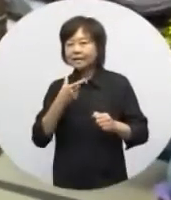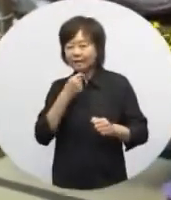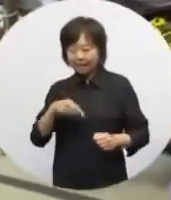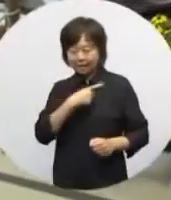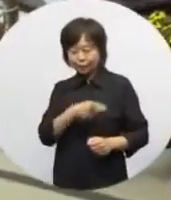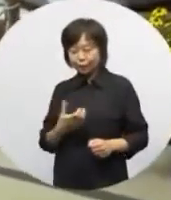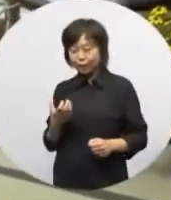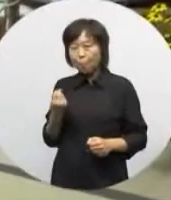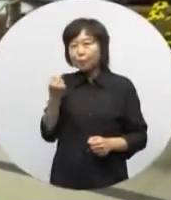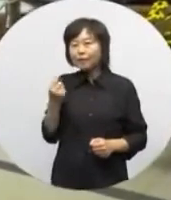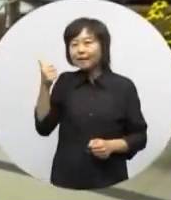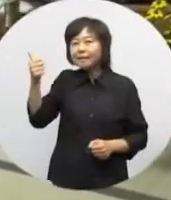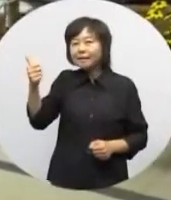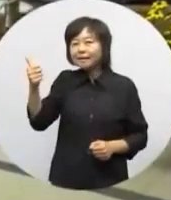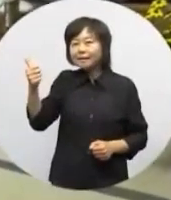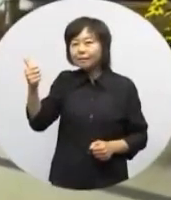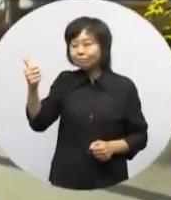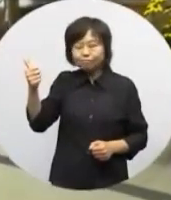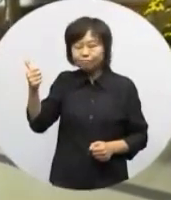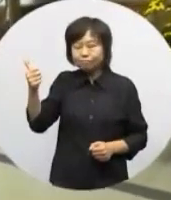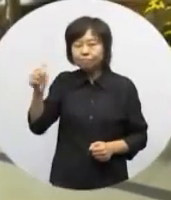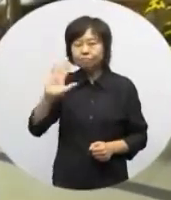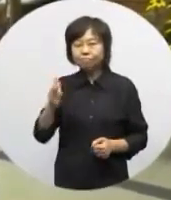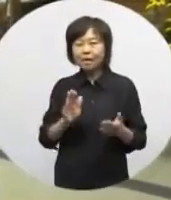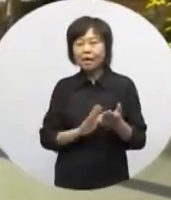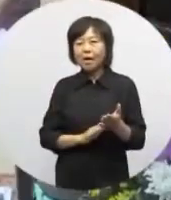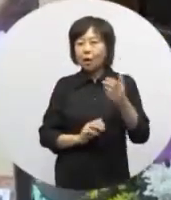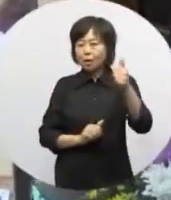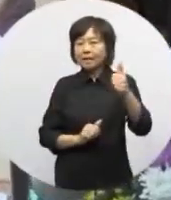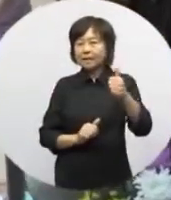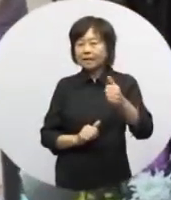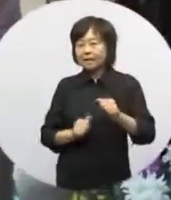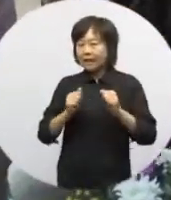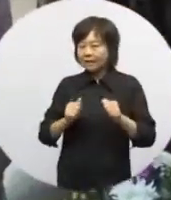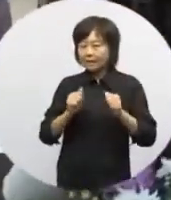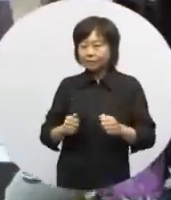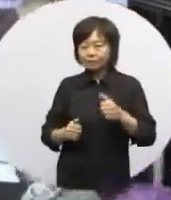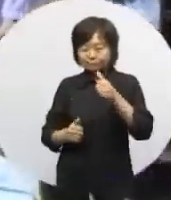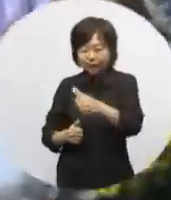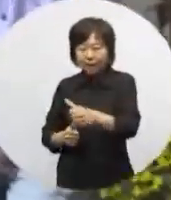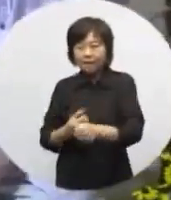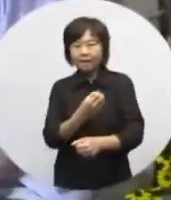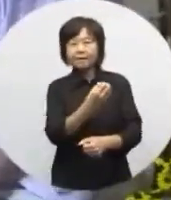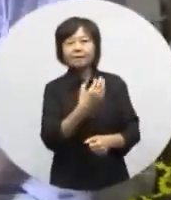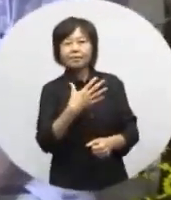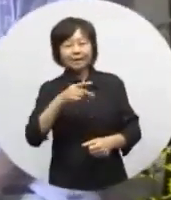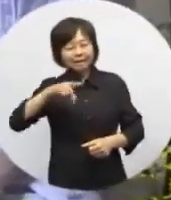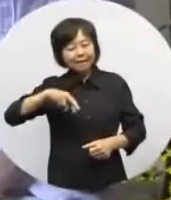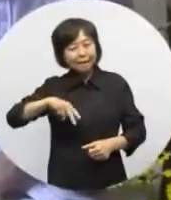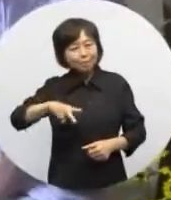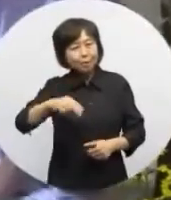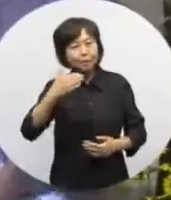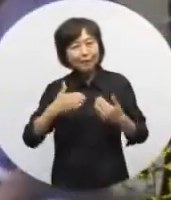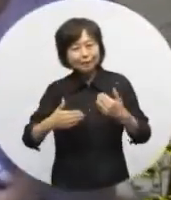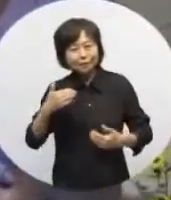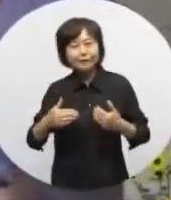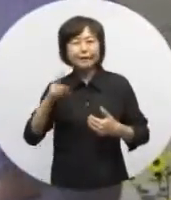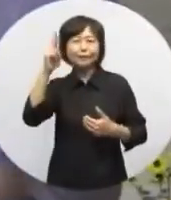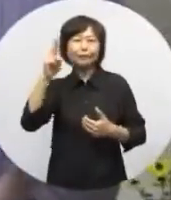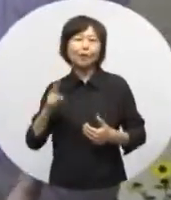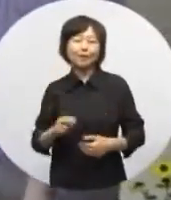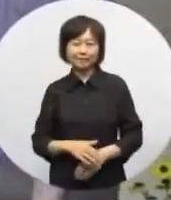っぱいの真田さん、お医者さんからさすがに走ることは止められ散歩を楽しんでいるんだそうです